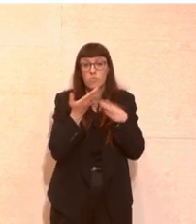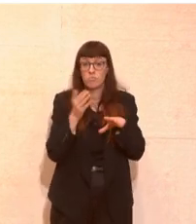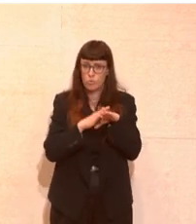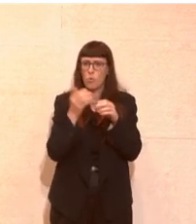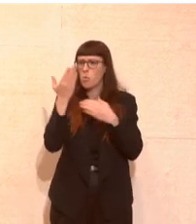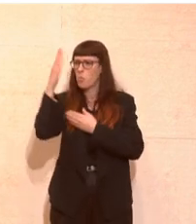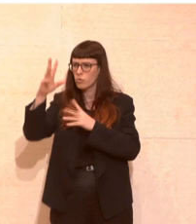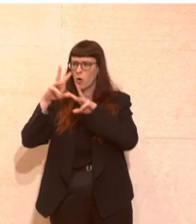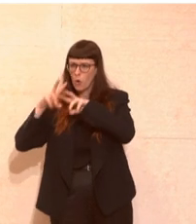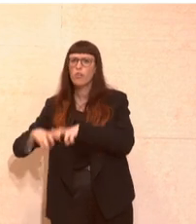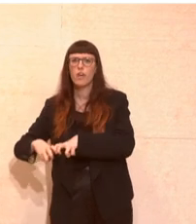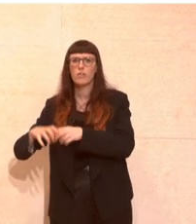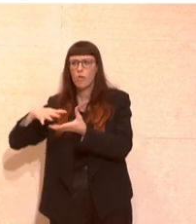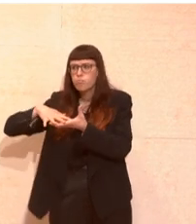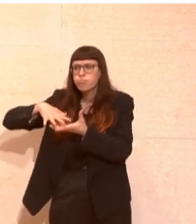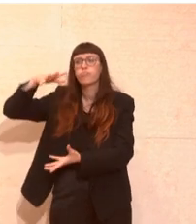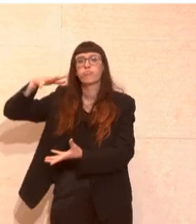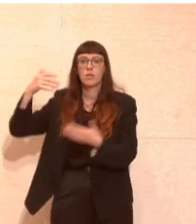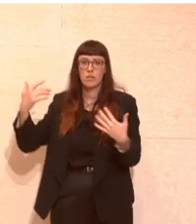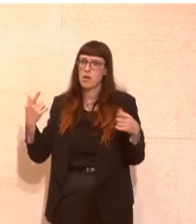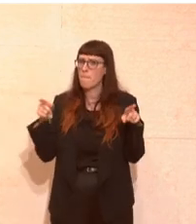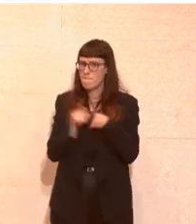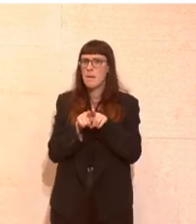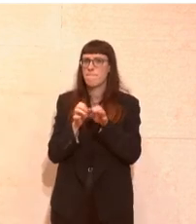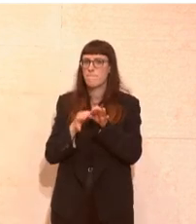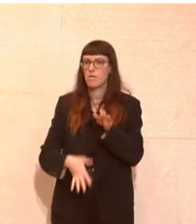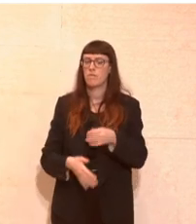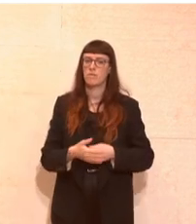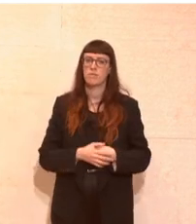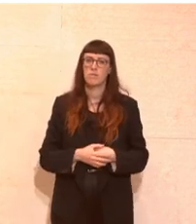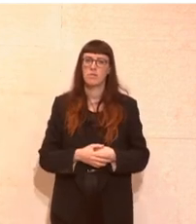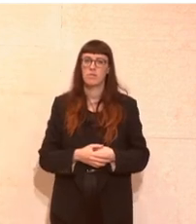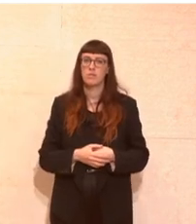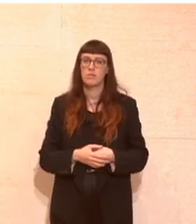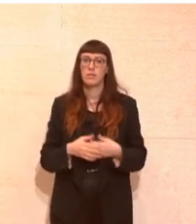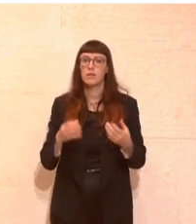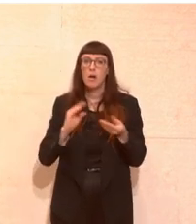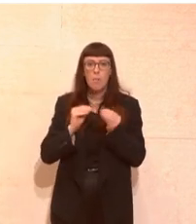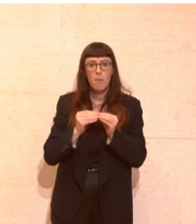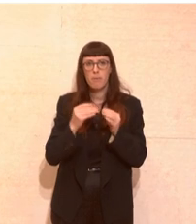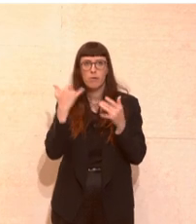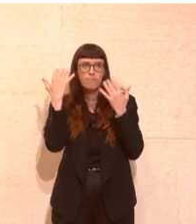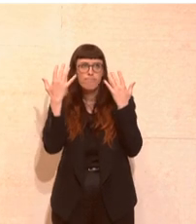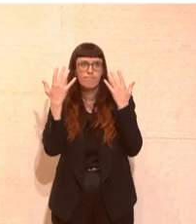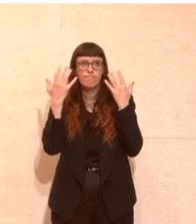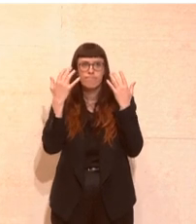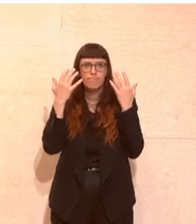on voit que rien qu'une heure de sommeil, ça fait une différence, et on a plus l'idée suicidaire et plus de tentatives de